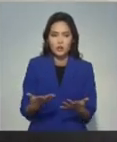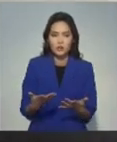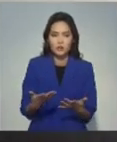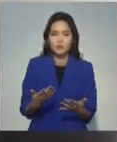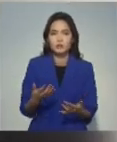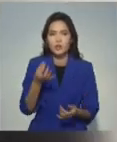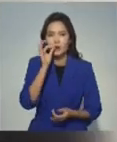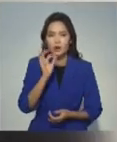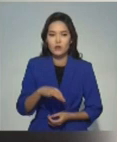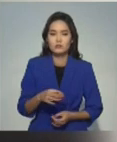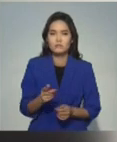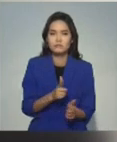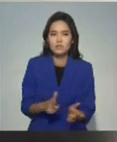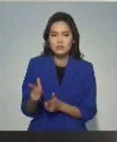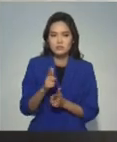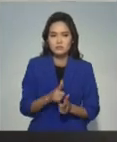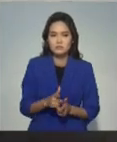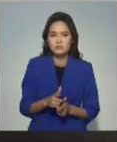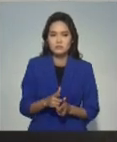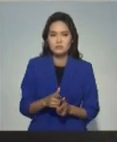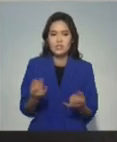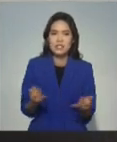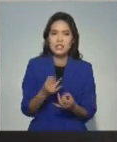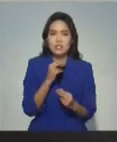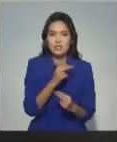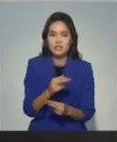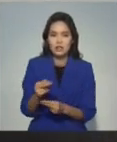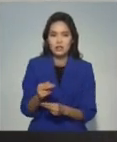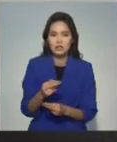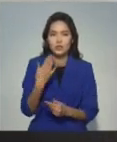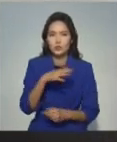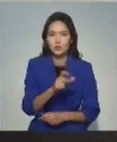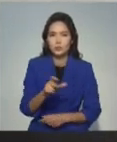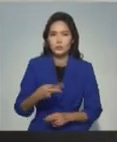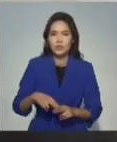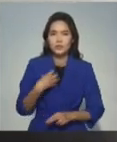способны артикулировать интересы людей, вот это важно.